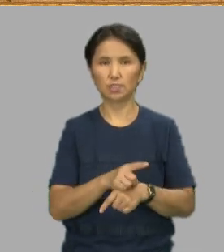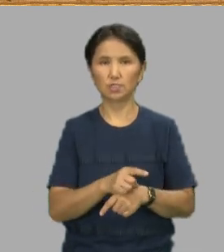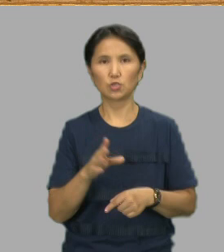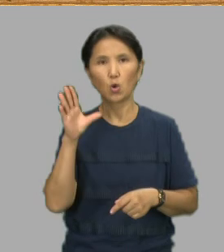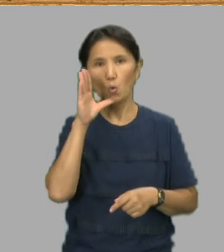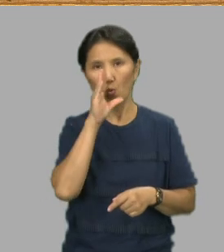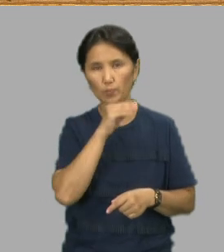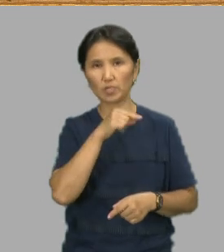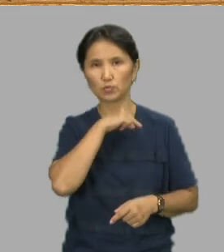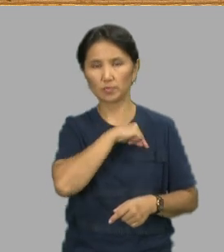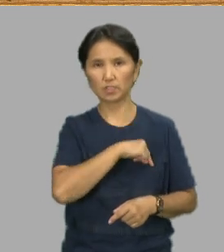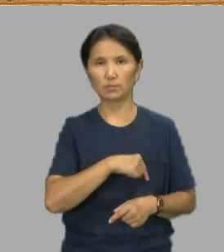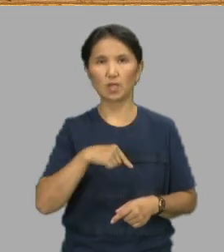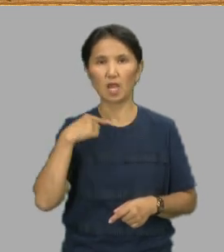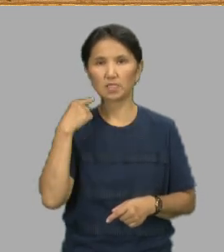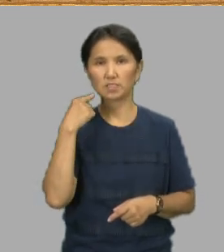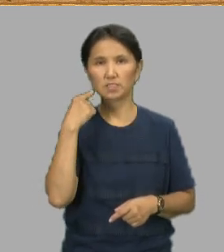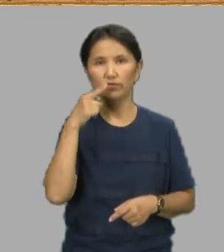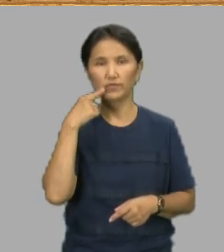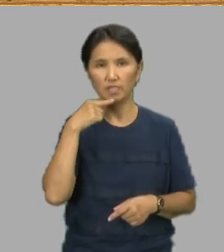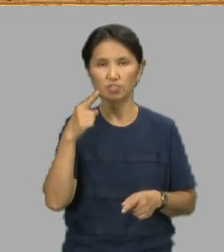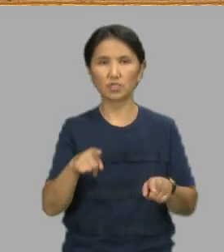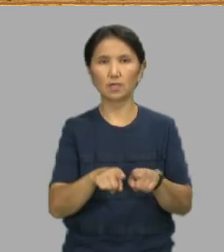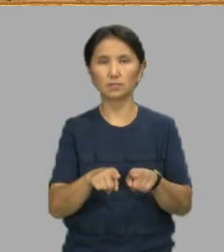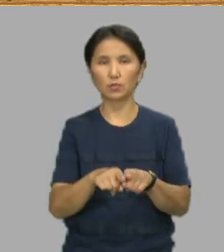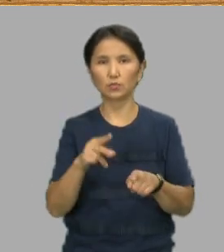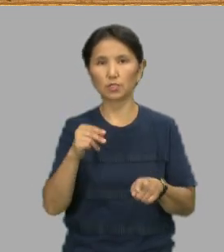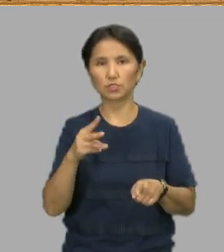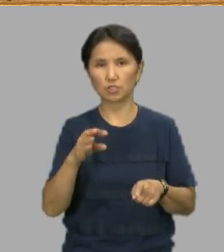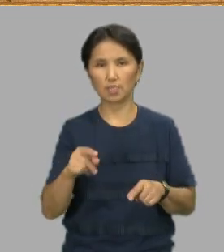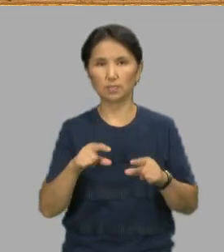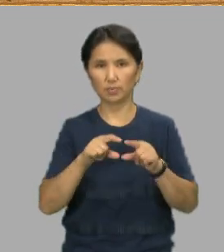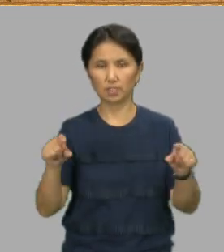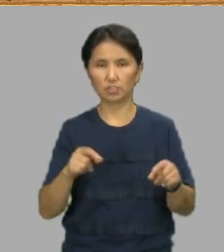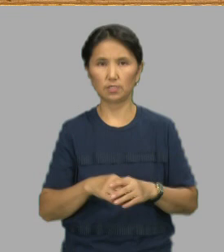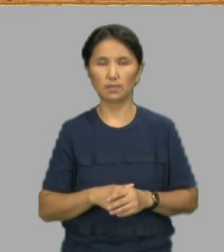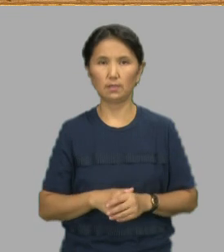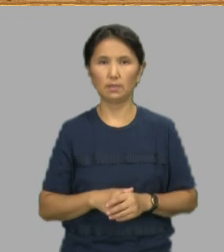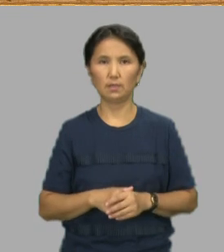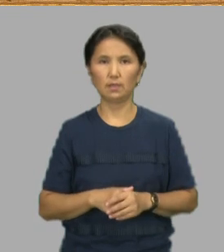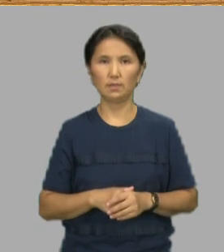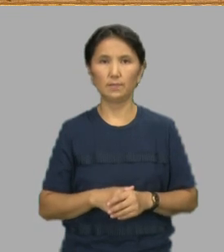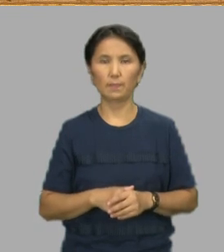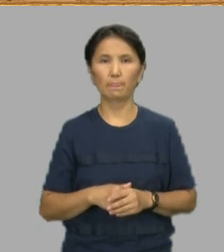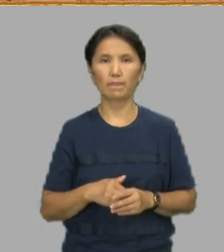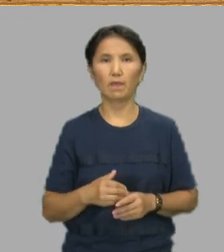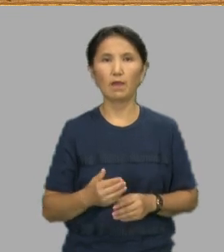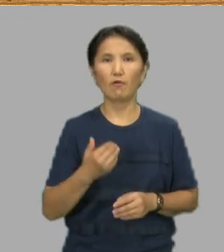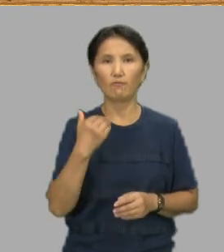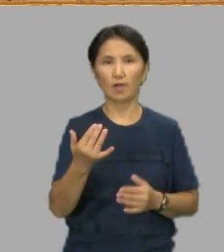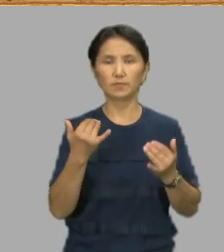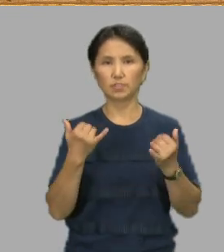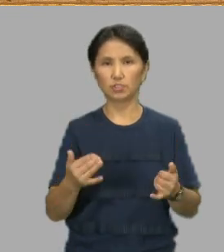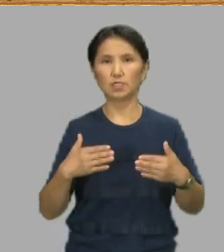Уметь употреблять в речи однородные члены предложения. Я вам